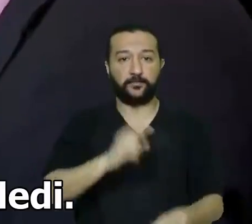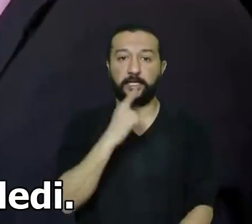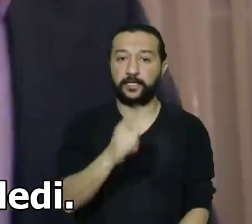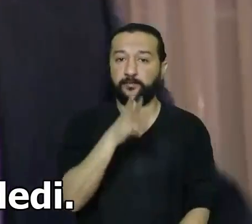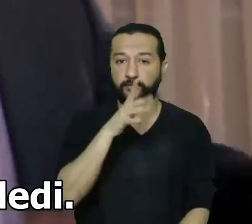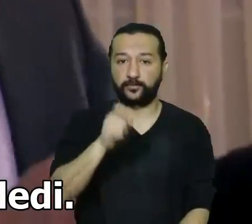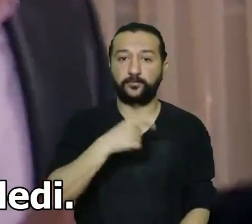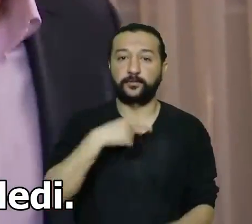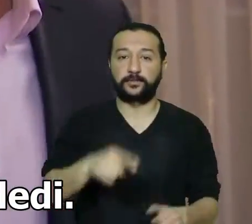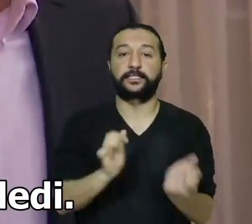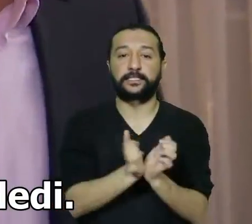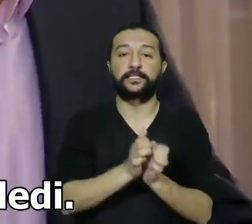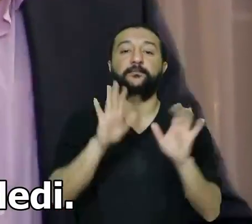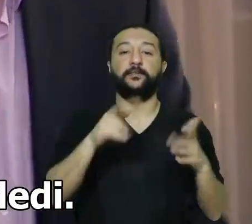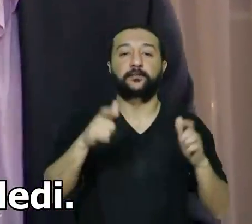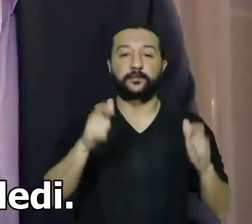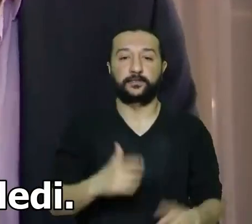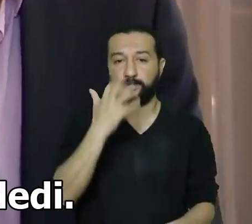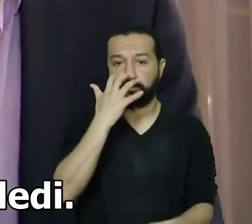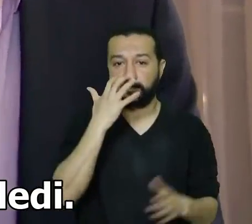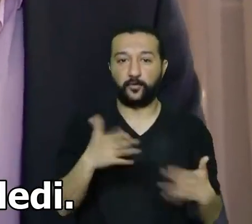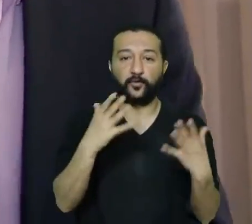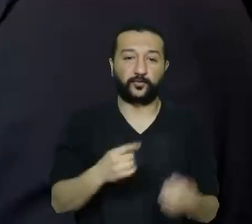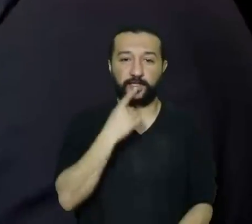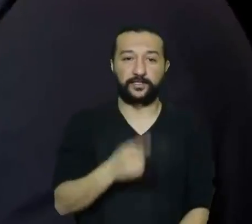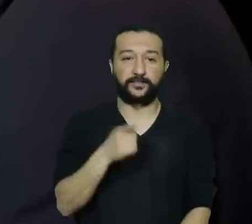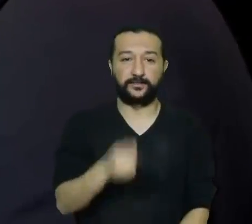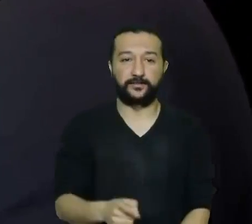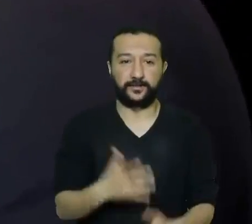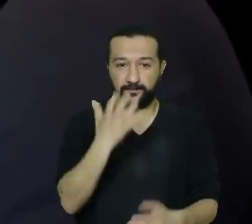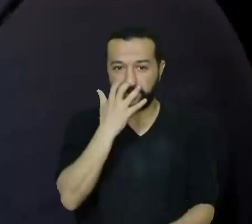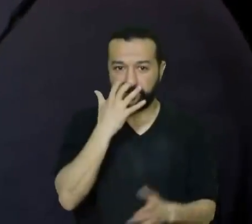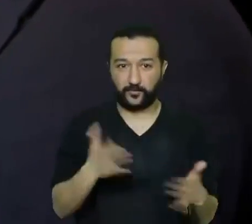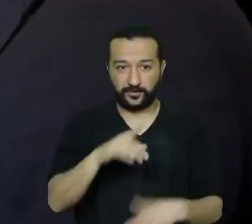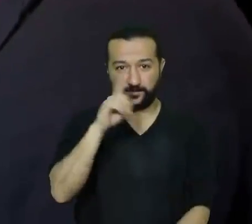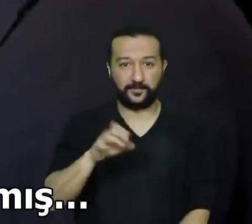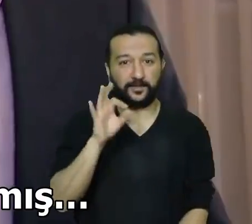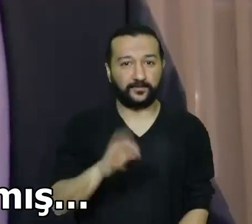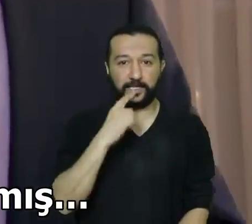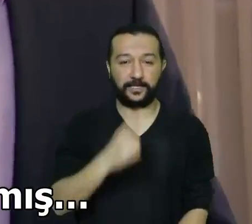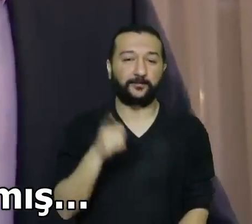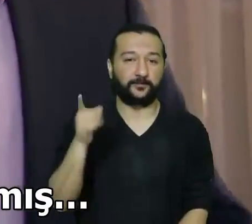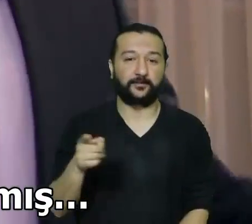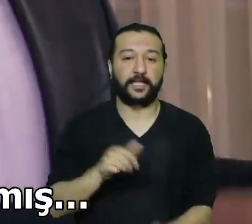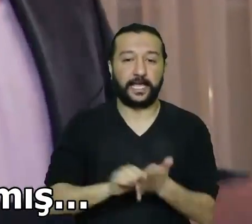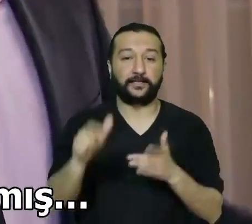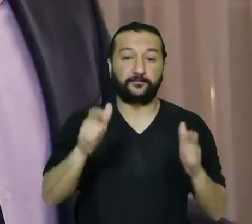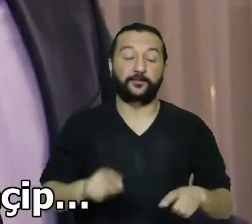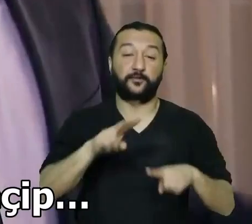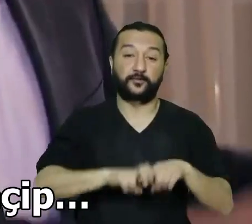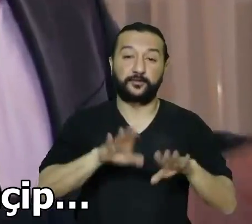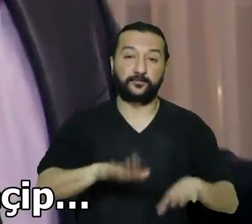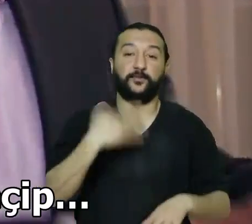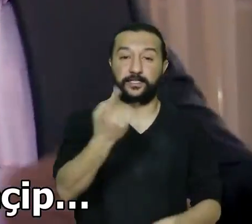biliyor musun? Ya biz buraya sığmayız. Burası bekleme odası olsun dedi. Bekleme odası mı? Evet. Yani herkes burada